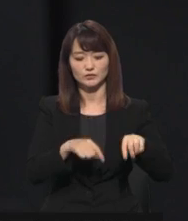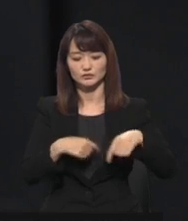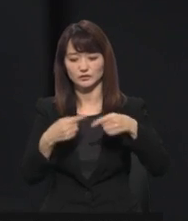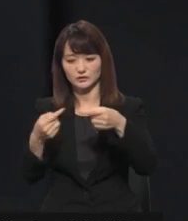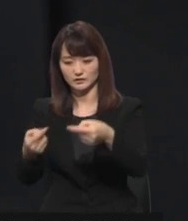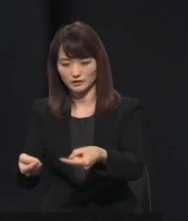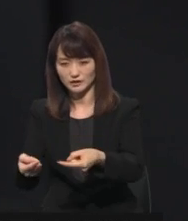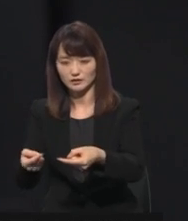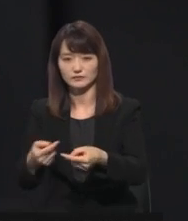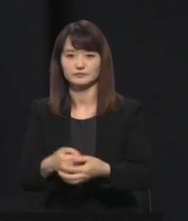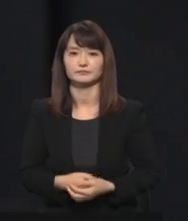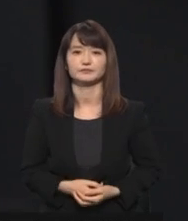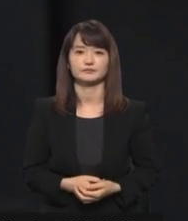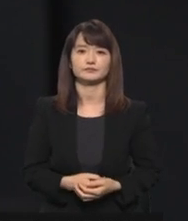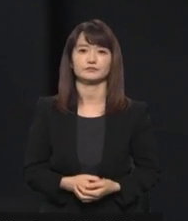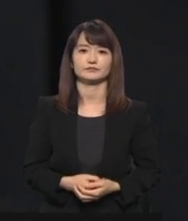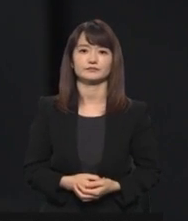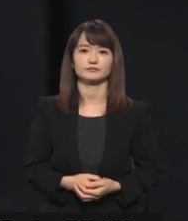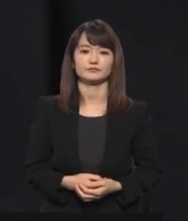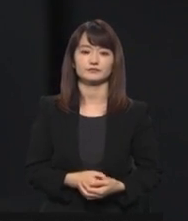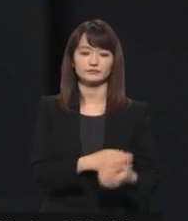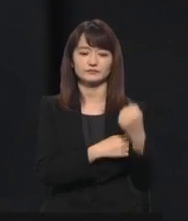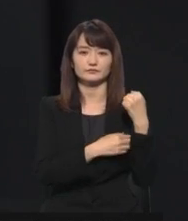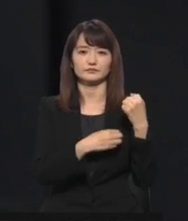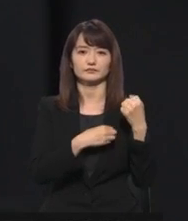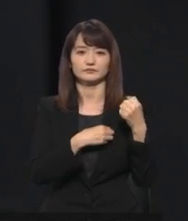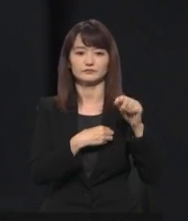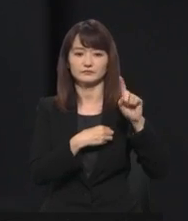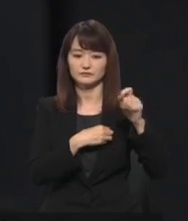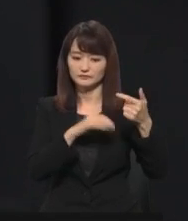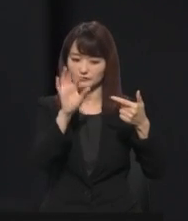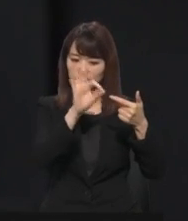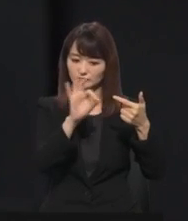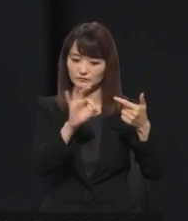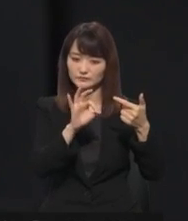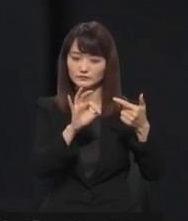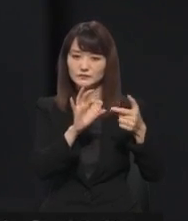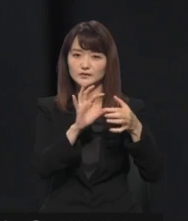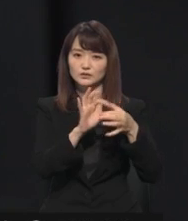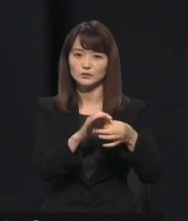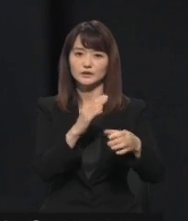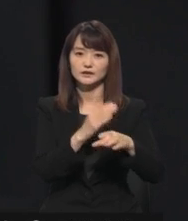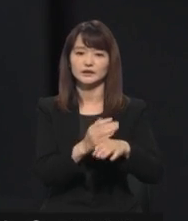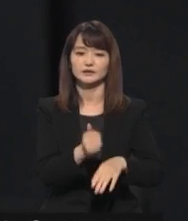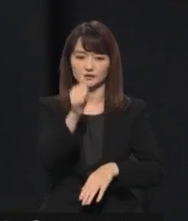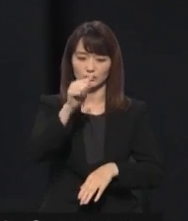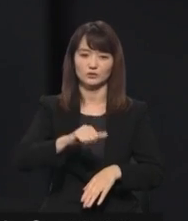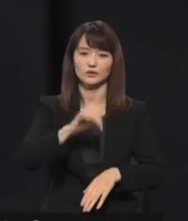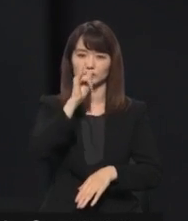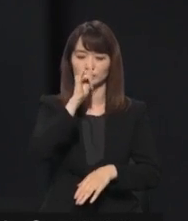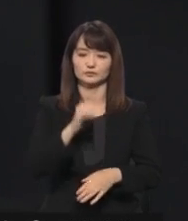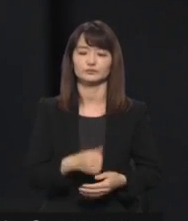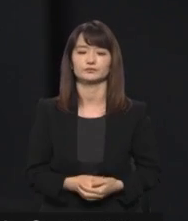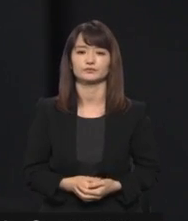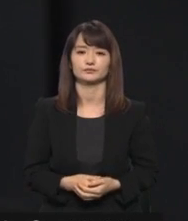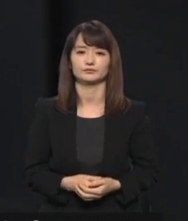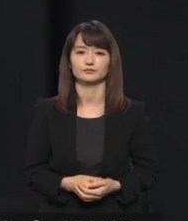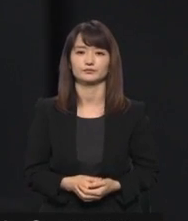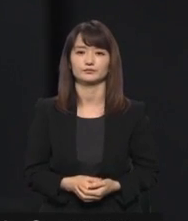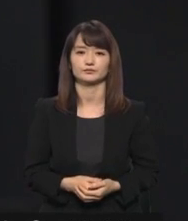권리다 원의 226 7% 만 가지고 서당을 좌지우지 할 수 있는 게 맞느냐 당의 수기 기능의 실종 될거고 어떻게